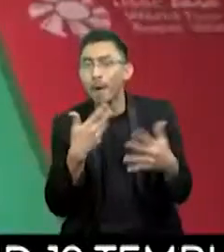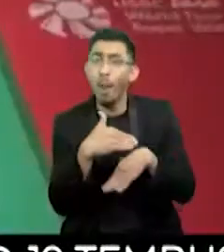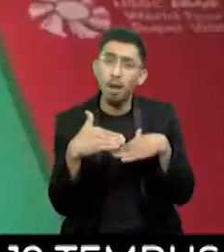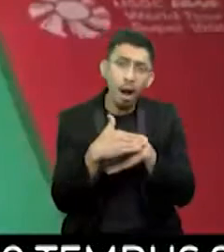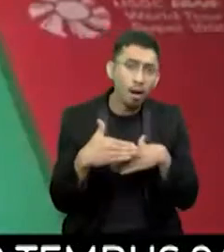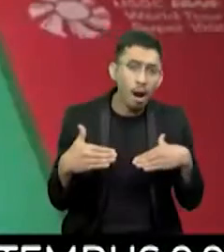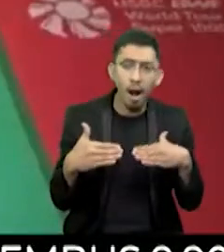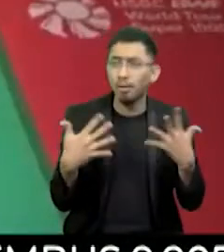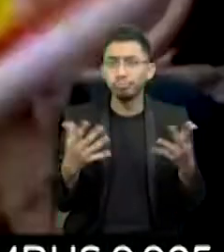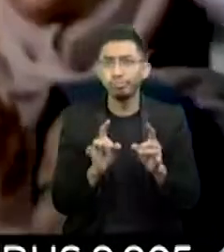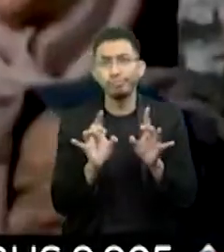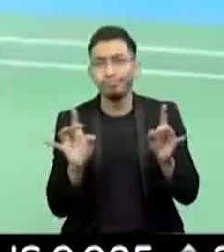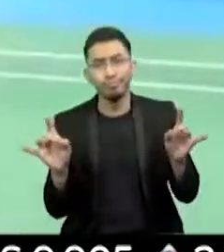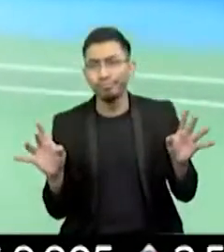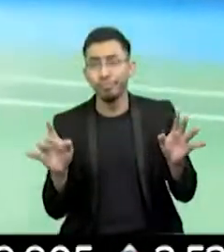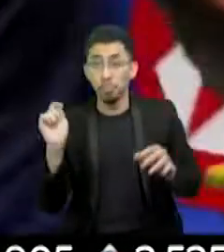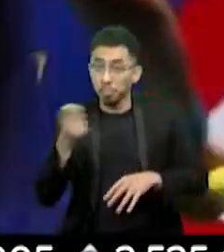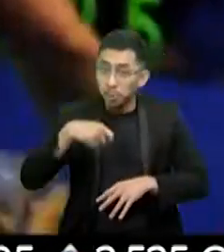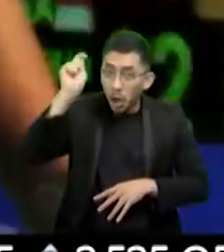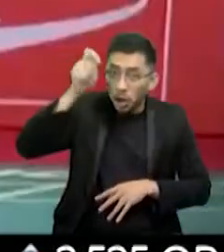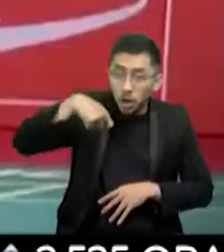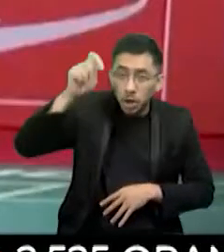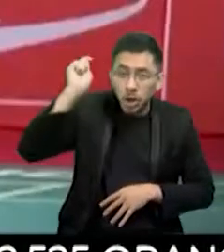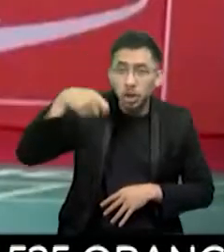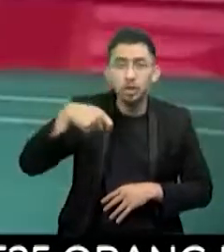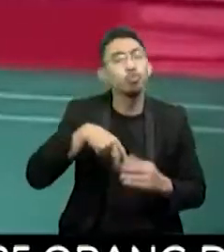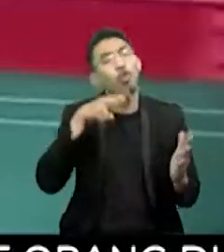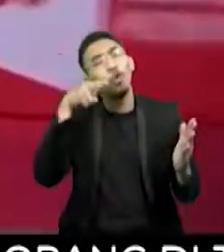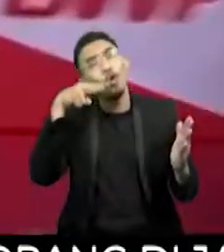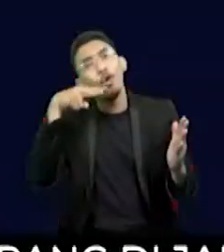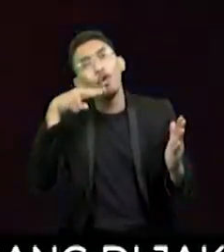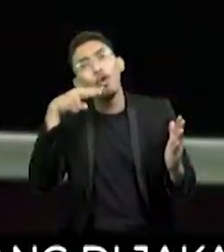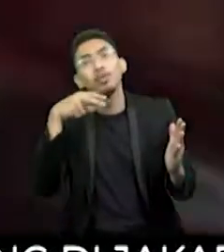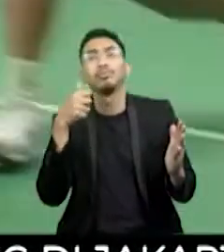World Federation yang dapat disaksikan secara eksklusif di platform streaming milik